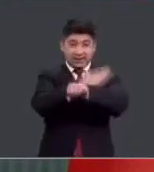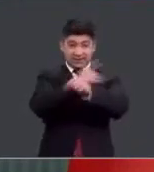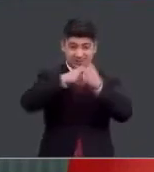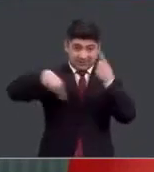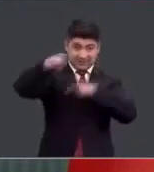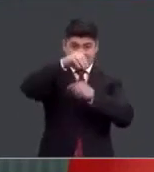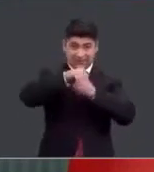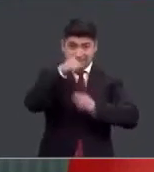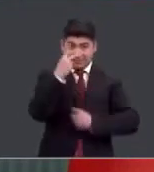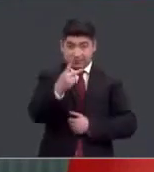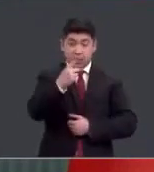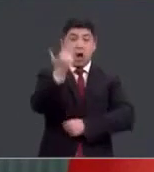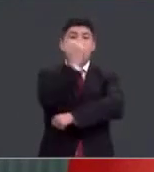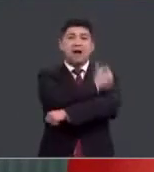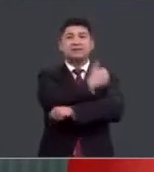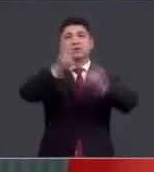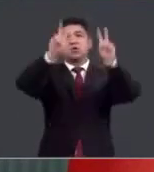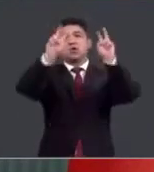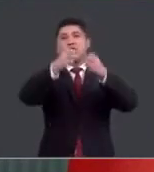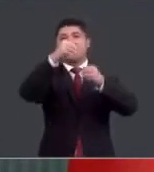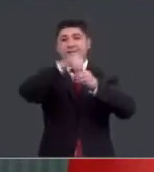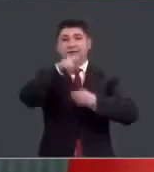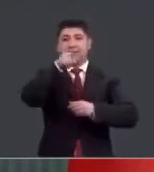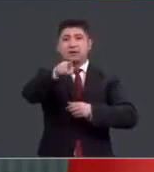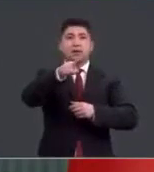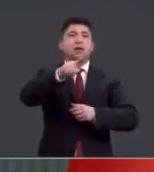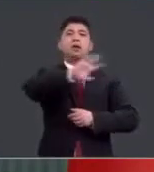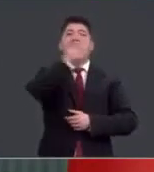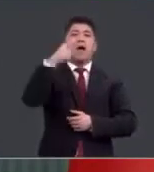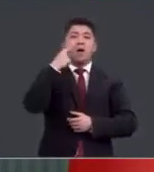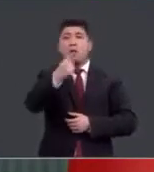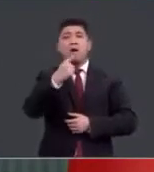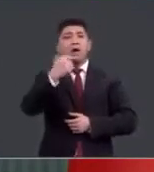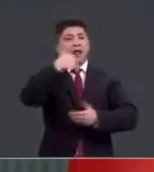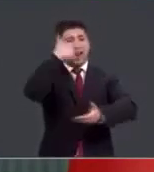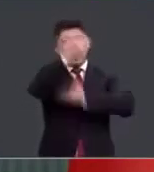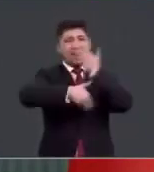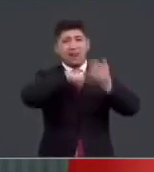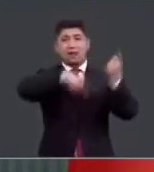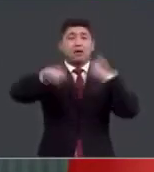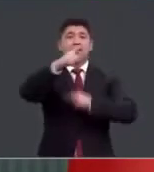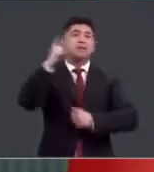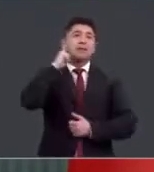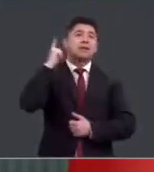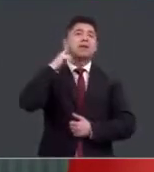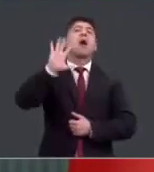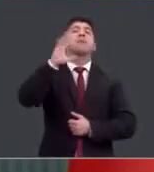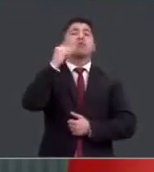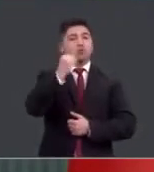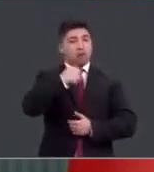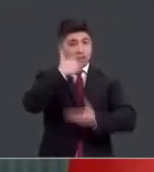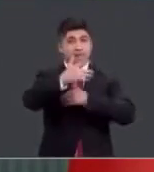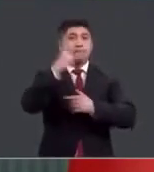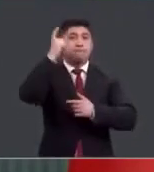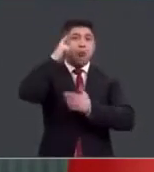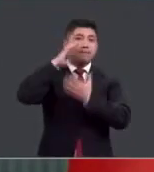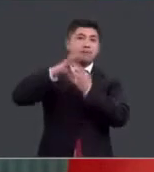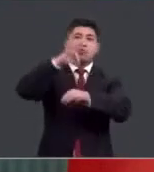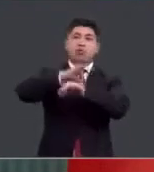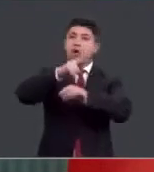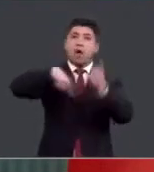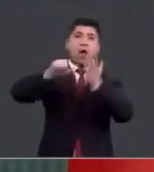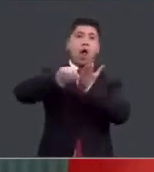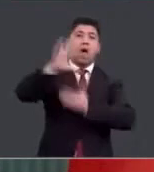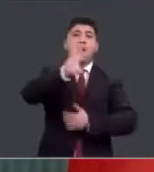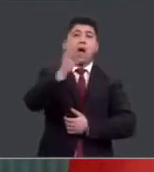vatandaşlarından aşı konusundaki manipülasyonlara itibar etmemelerini bu konuda bilim insanlarına